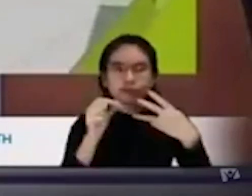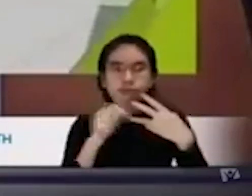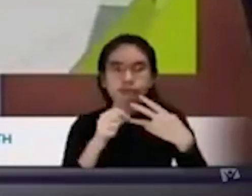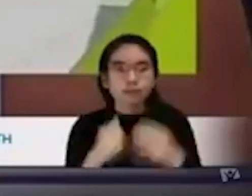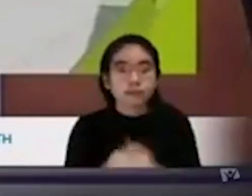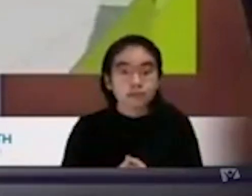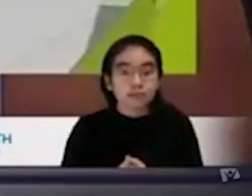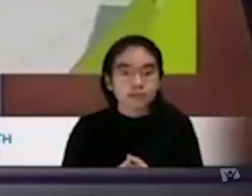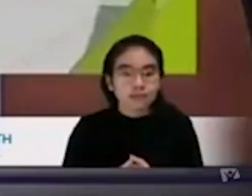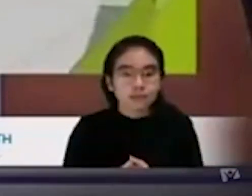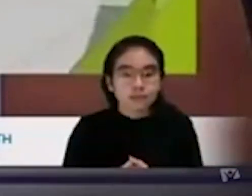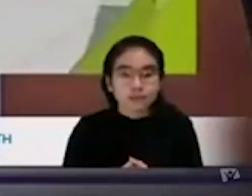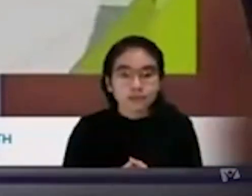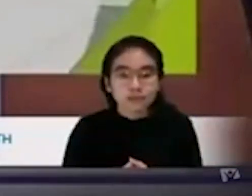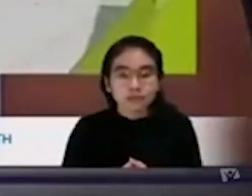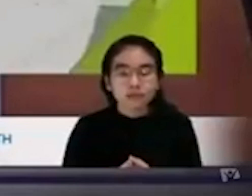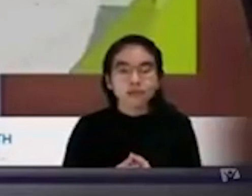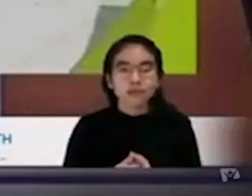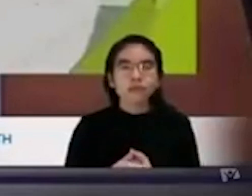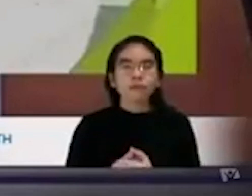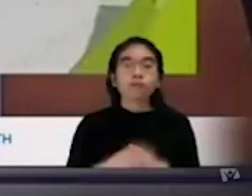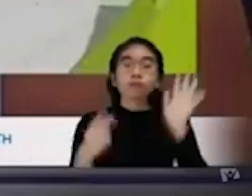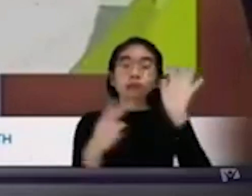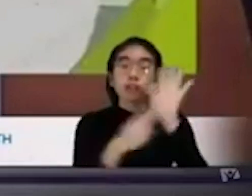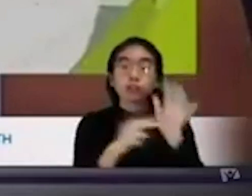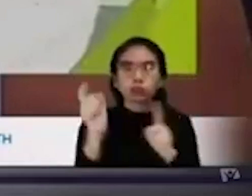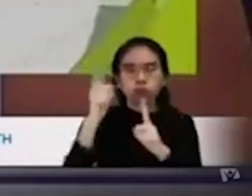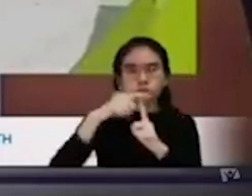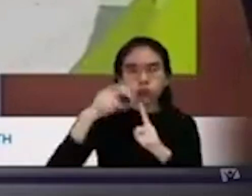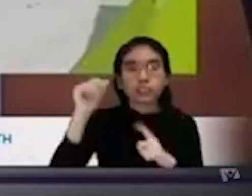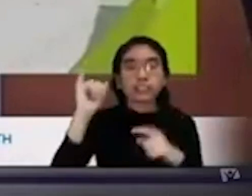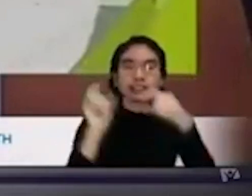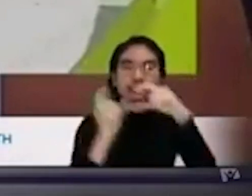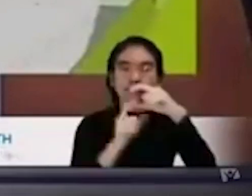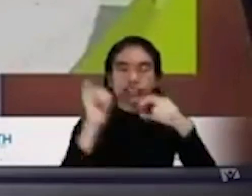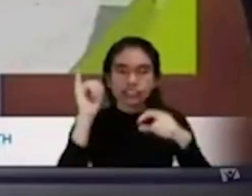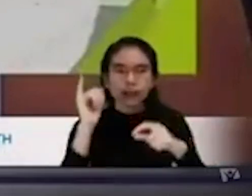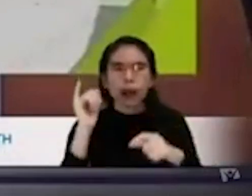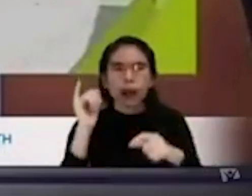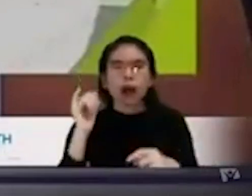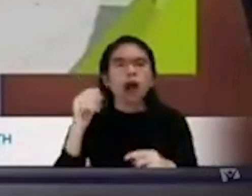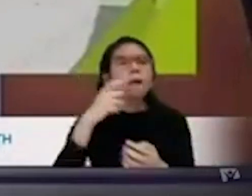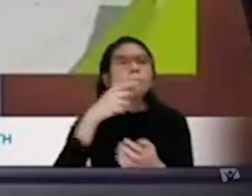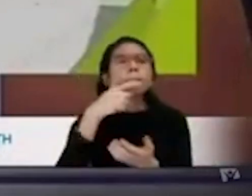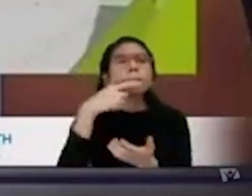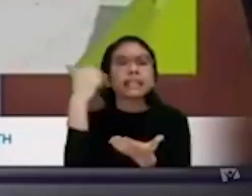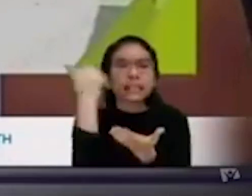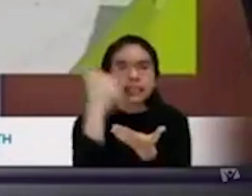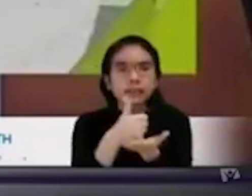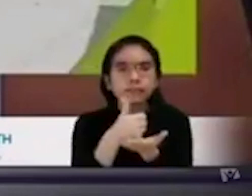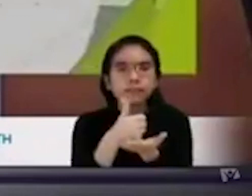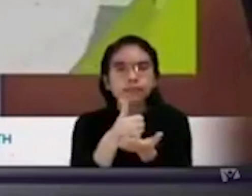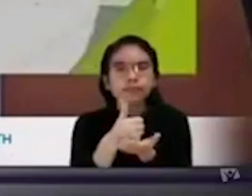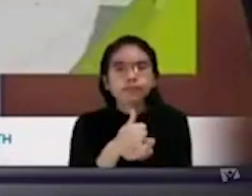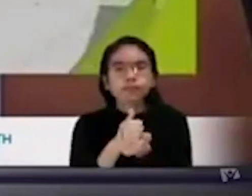Garam mengandung nutrisi penting yang dibutuhkan tubuh. Itulah disebutkan. Kenapa? Karena dalam garam